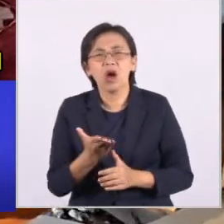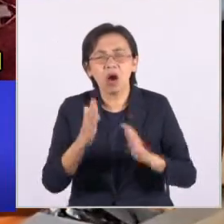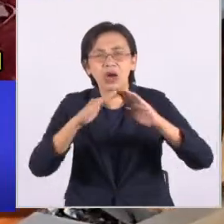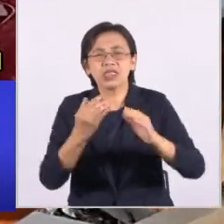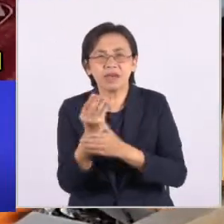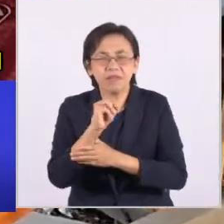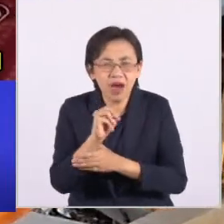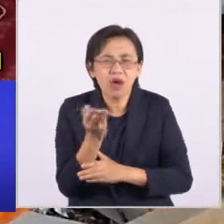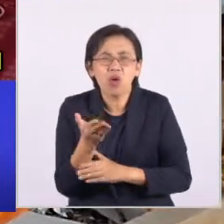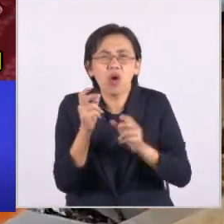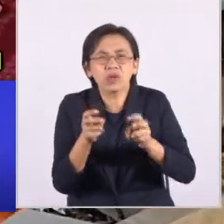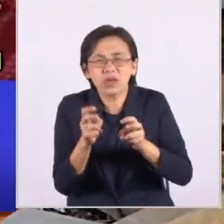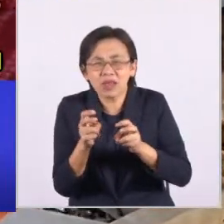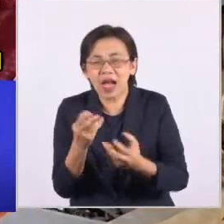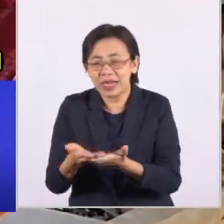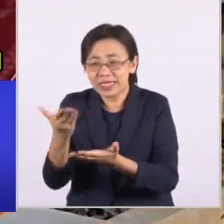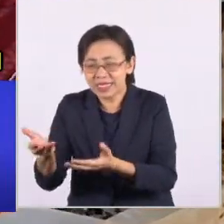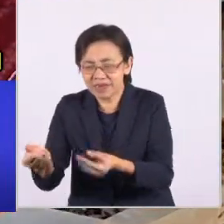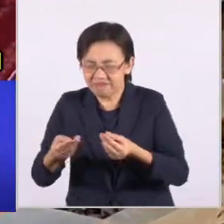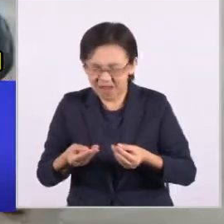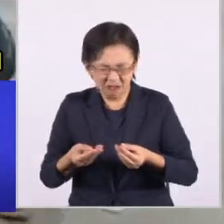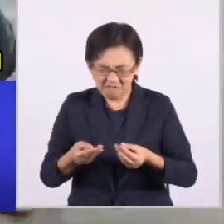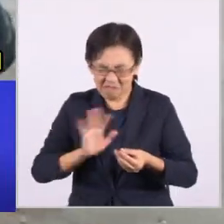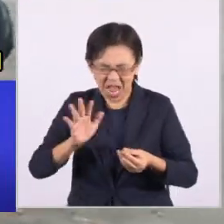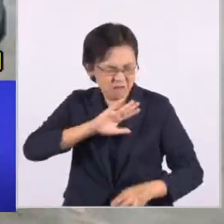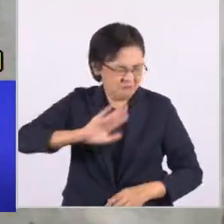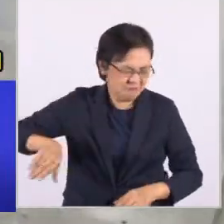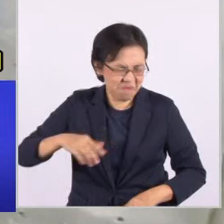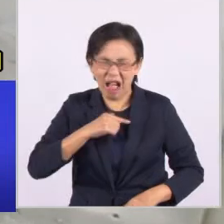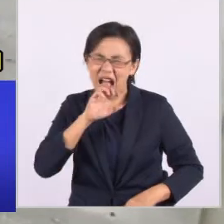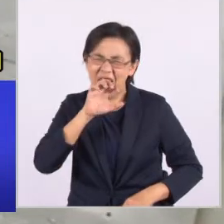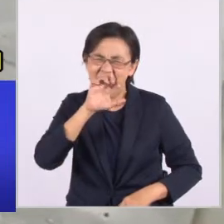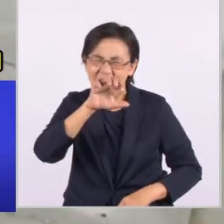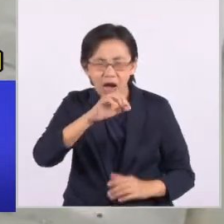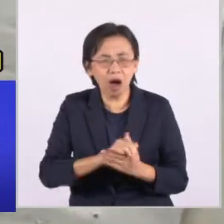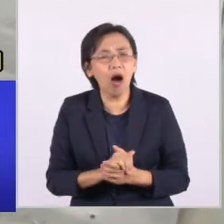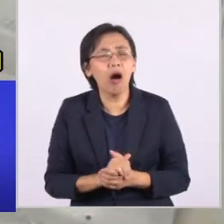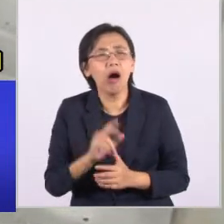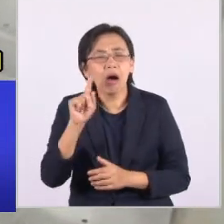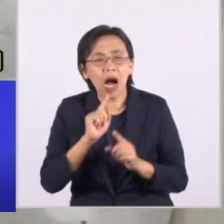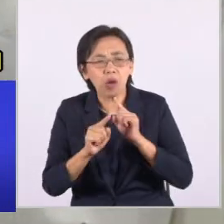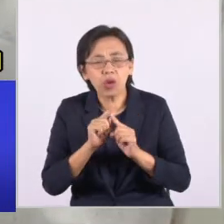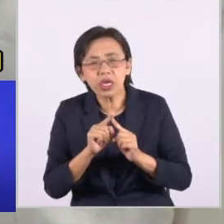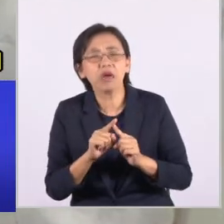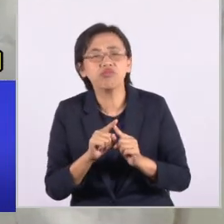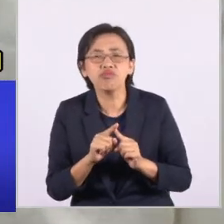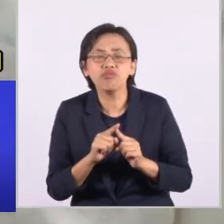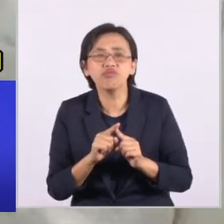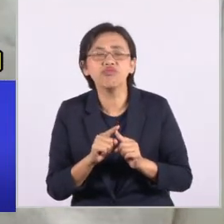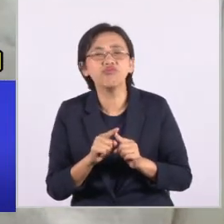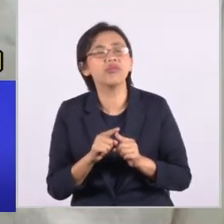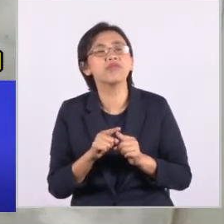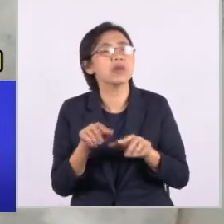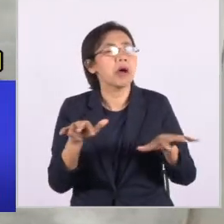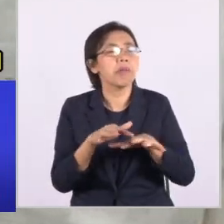ไปซื้อมาให้ยังไม่ถูกใจนะคะก็ยังกรีดร้องอยู่แล้วพอตอนที่นักข่าวเข้าไปคุยเนี่ยคือตอนที่น้องไม่มีอาการนะคะอาการสงบล